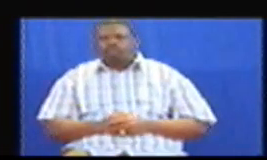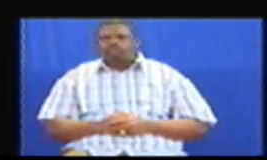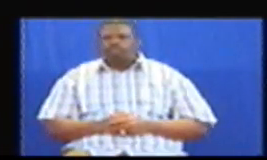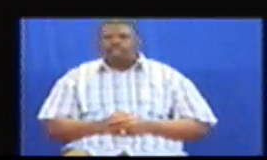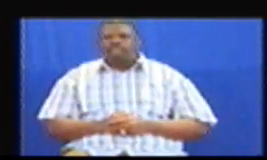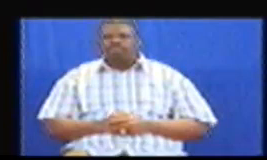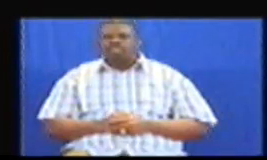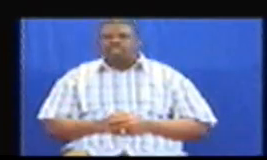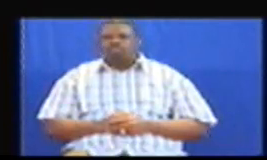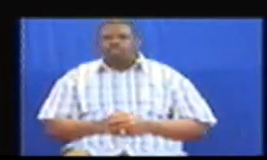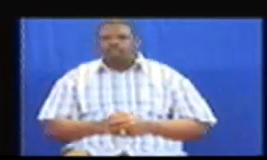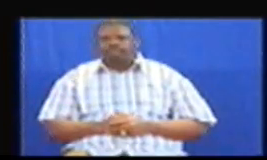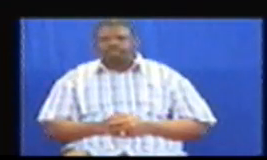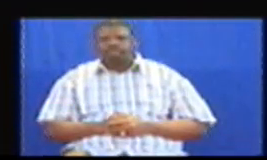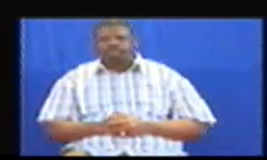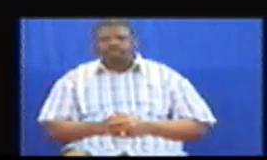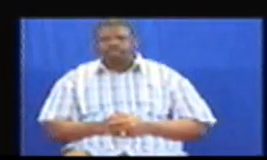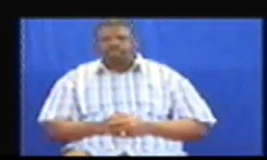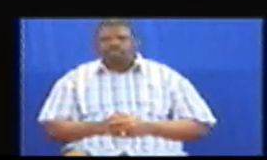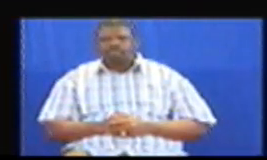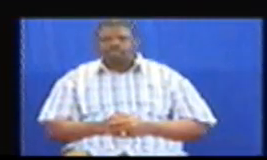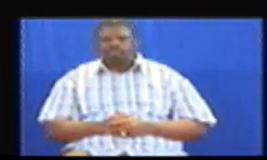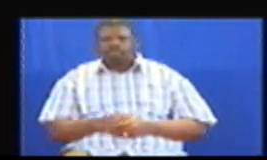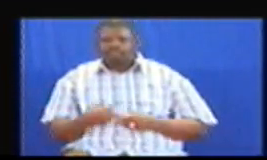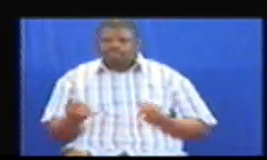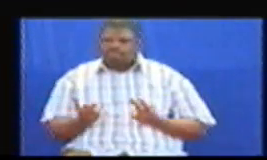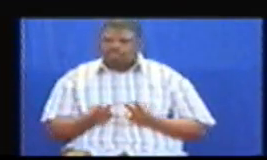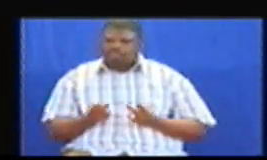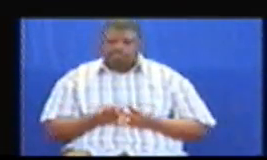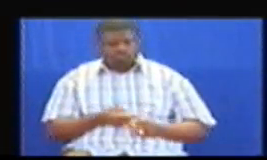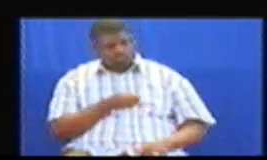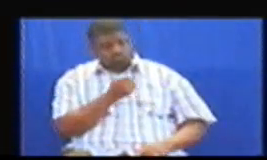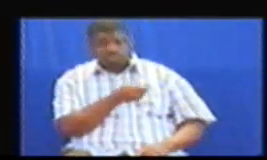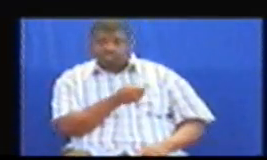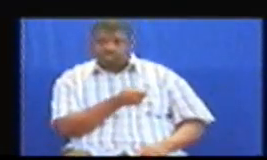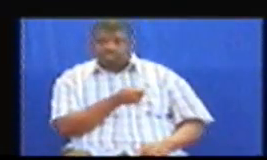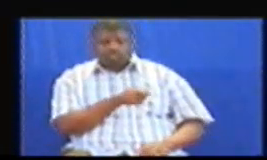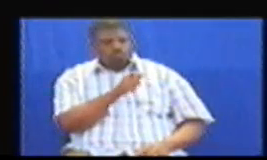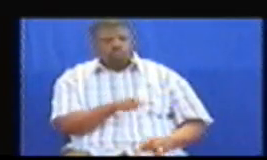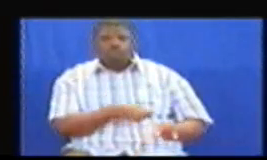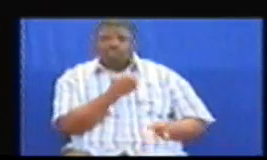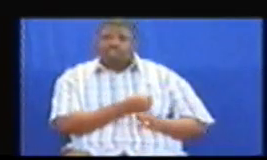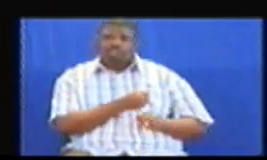Hili Mheshimiwa Speaker, nichukue fursa hii pia kuwapongeza wafanyakazi wote wa mahakama,